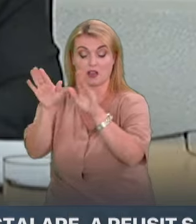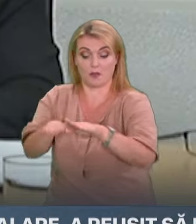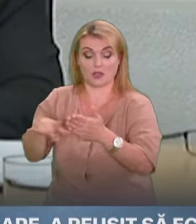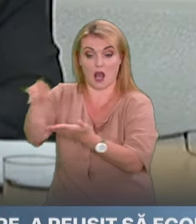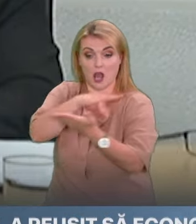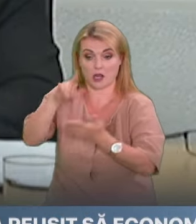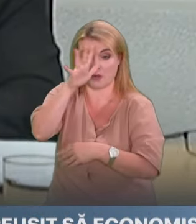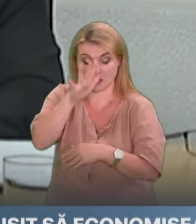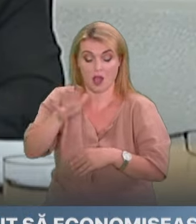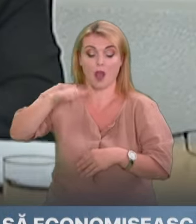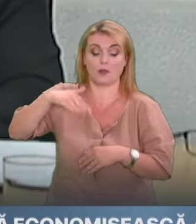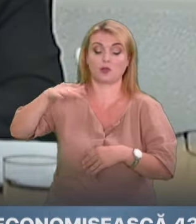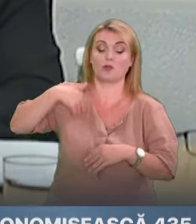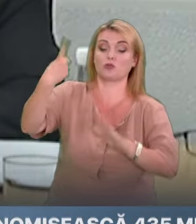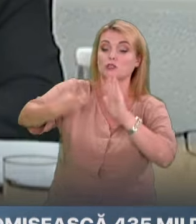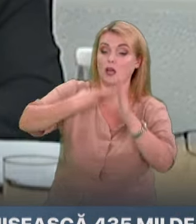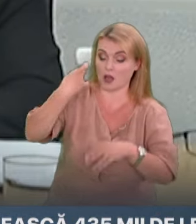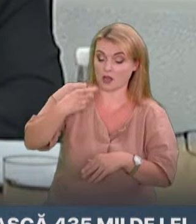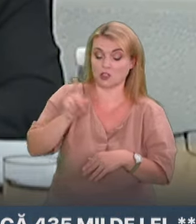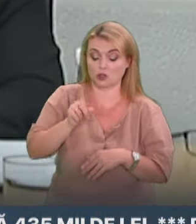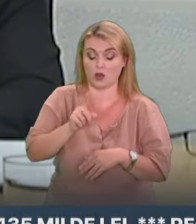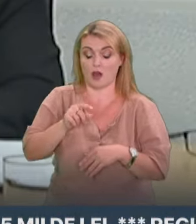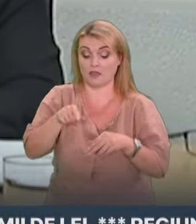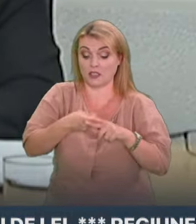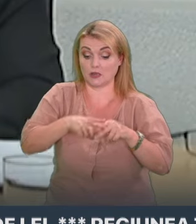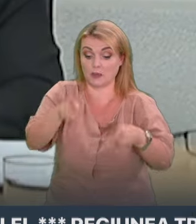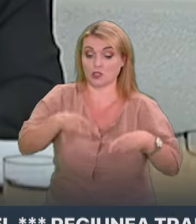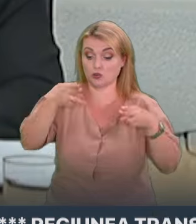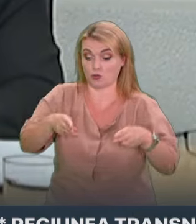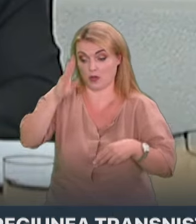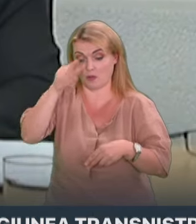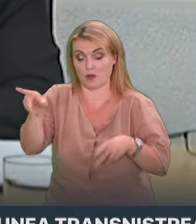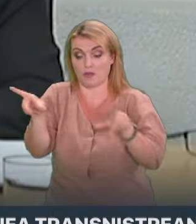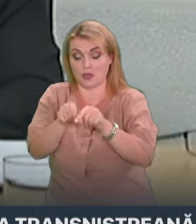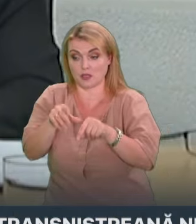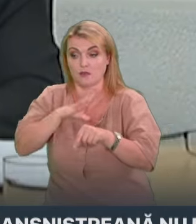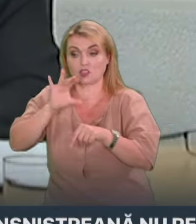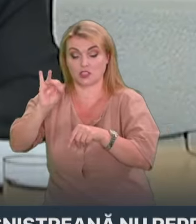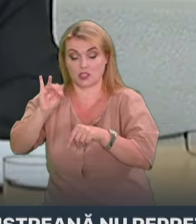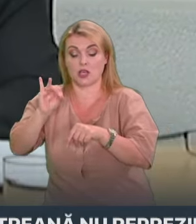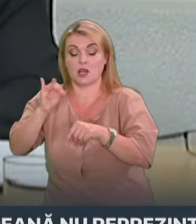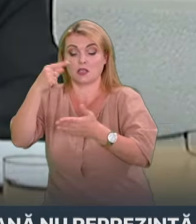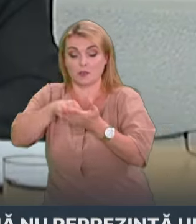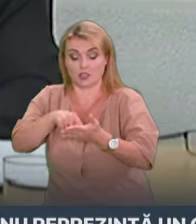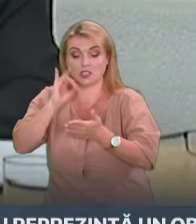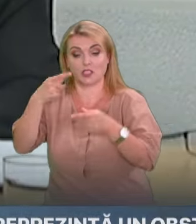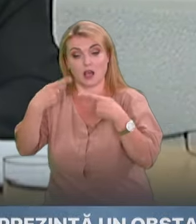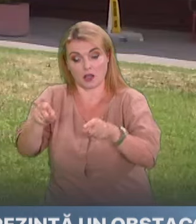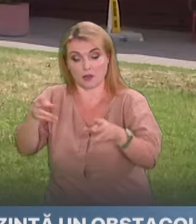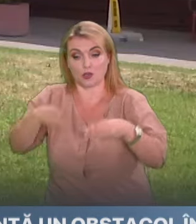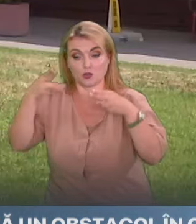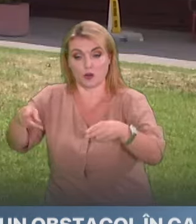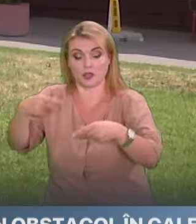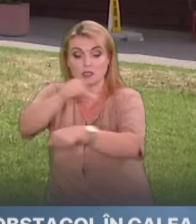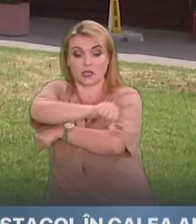cercetărilor efectuate de către colegi, s-au stabilit că anterior au fost fixați în unele tiruri din Chișinău,